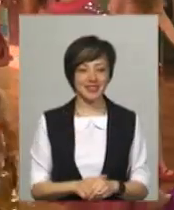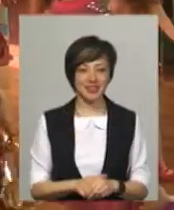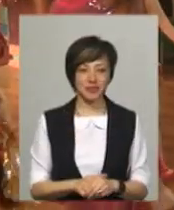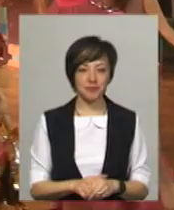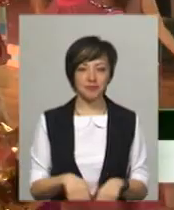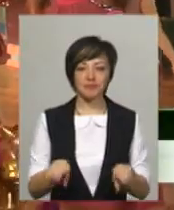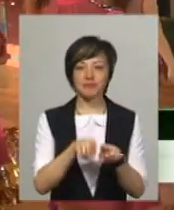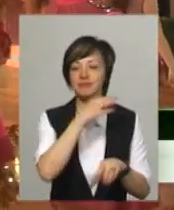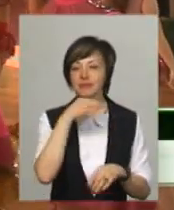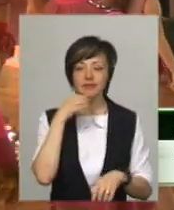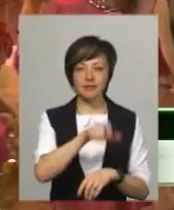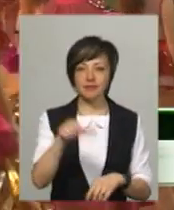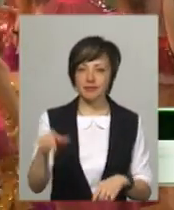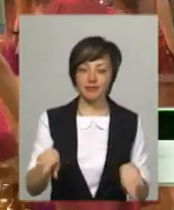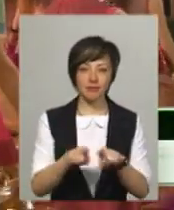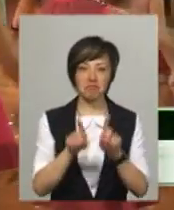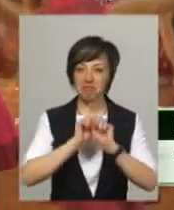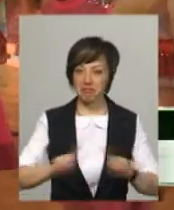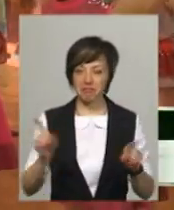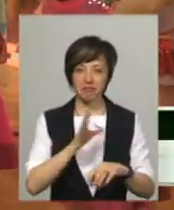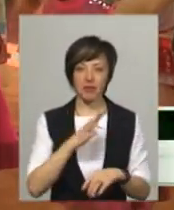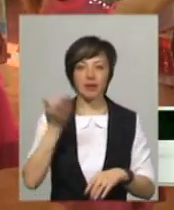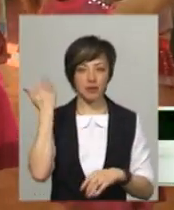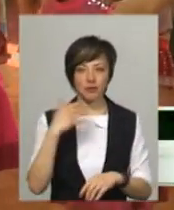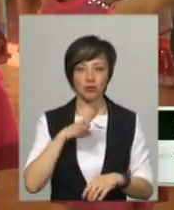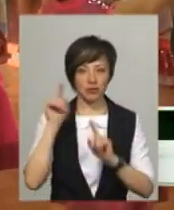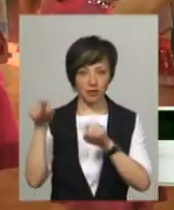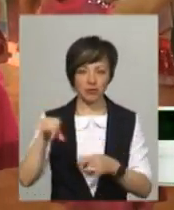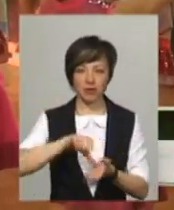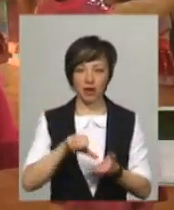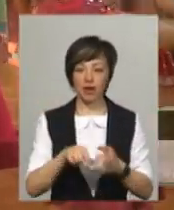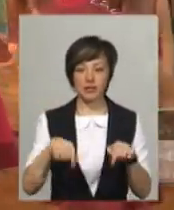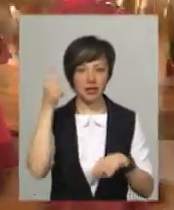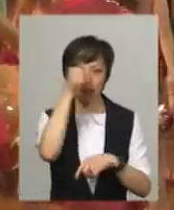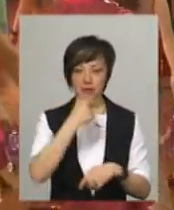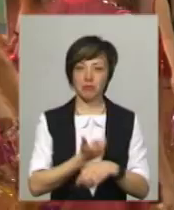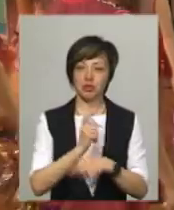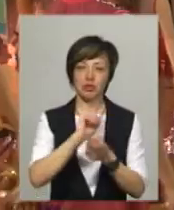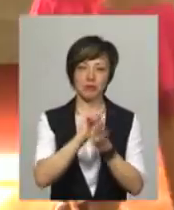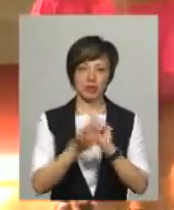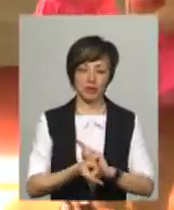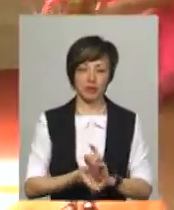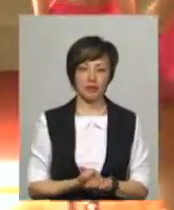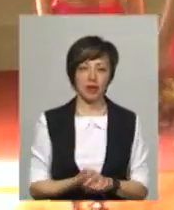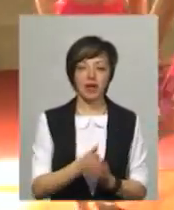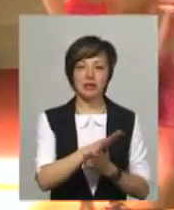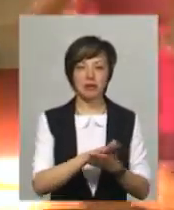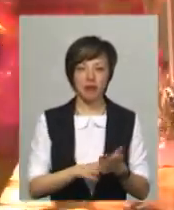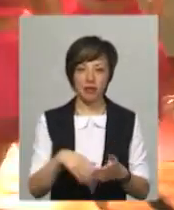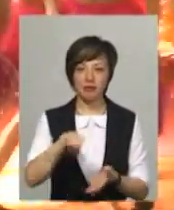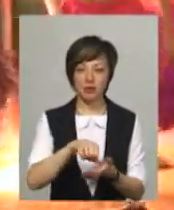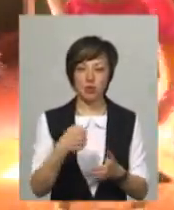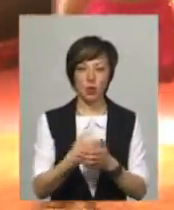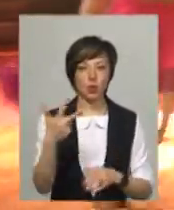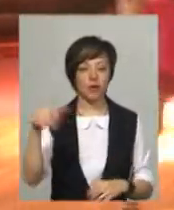було багато людей і це було настільки незвично, хоча ми вже були там, але в цей рік якось набагато все більш помінялося. Тривалість кожного виступу